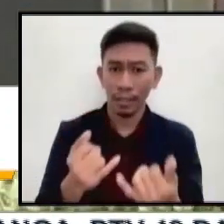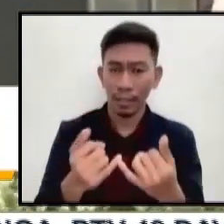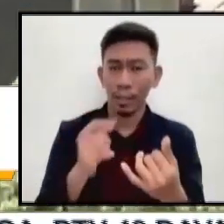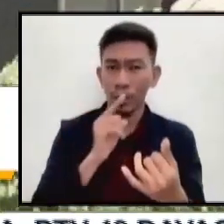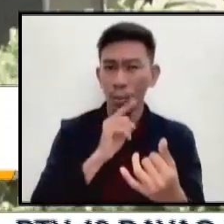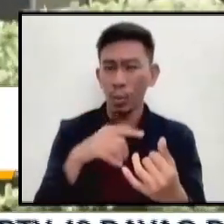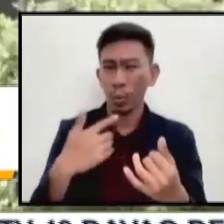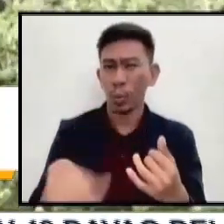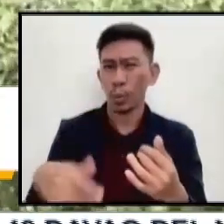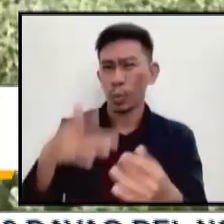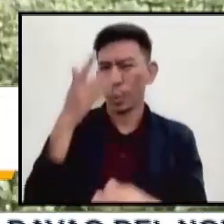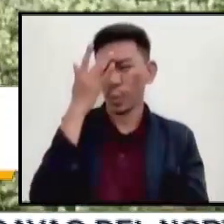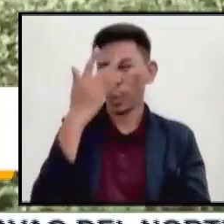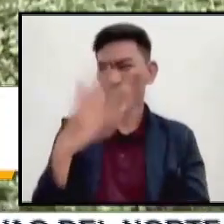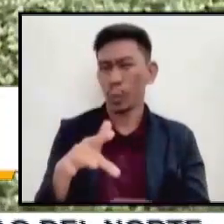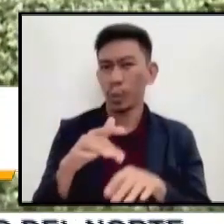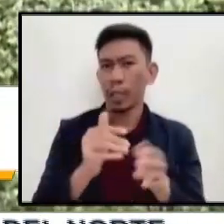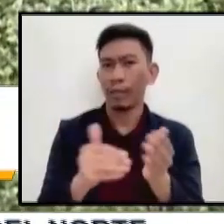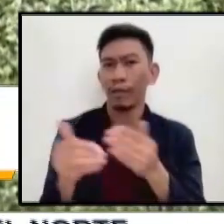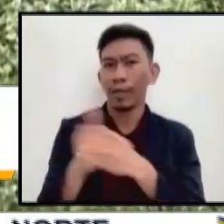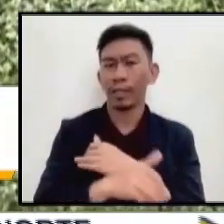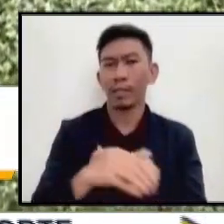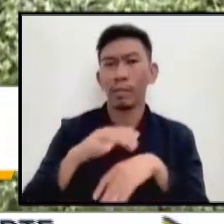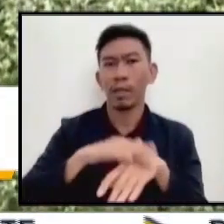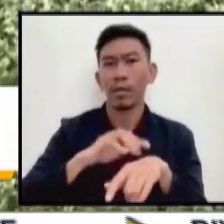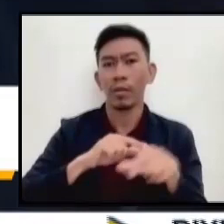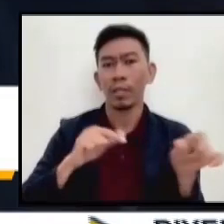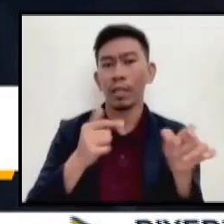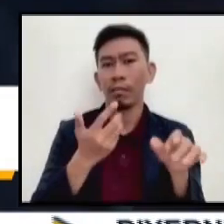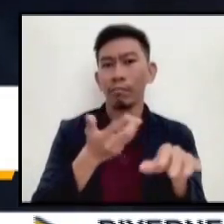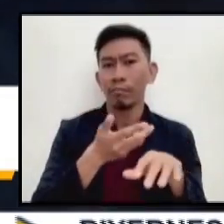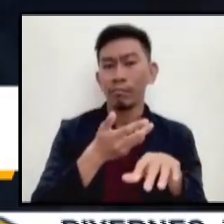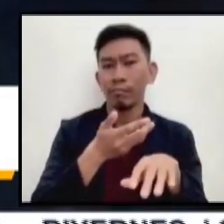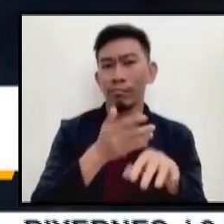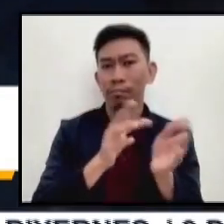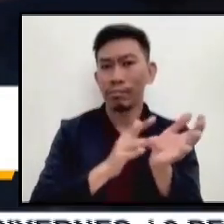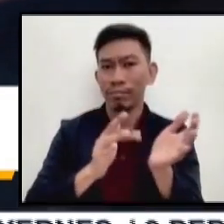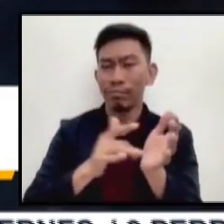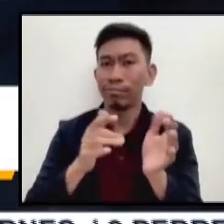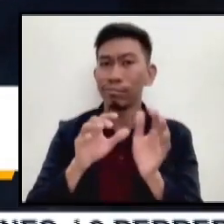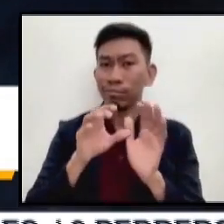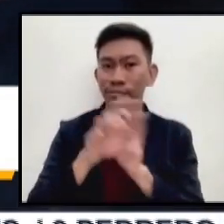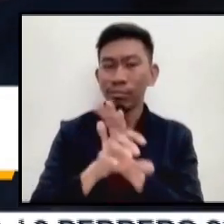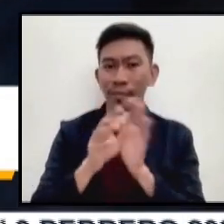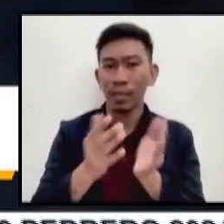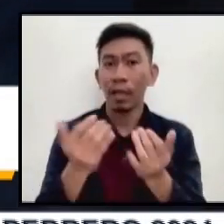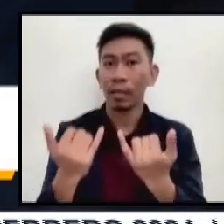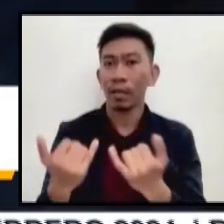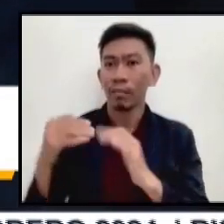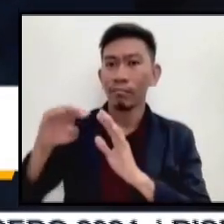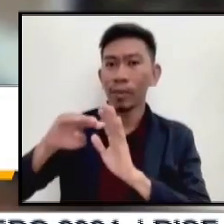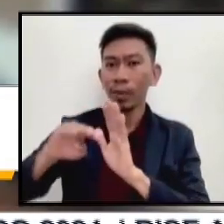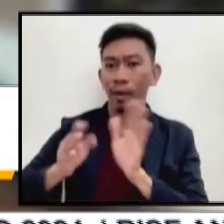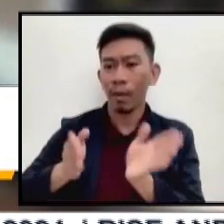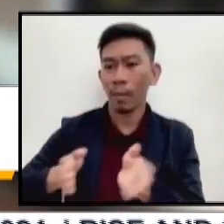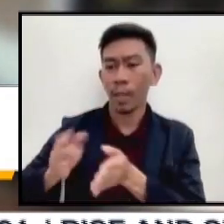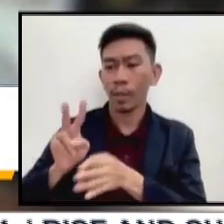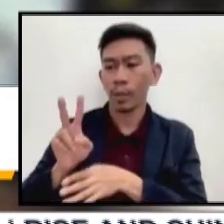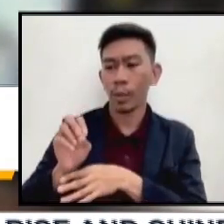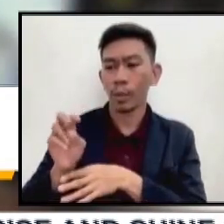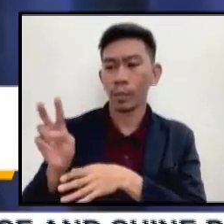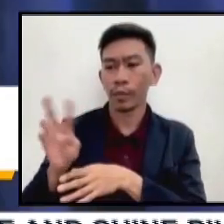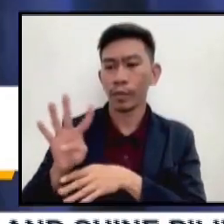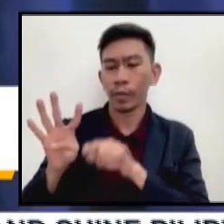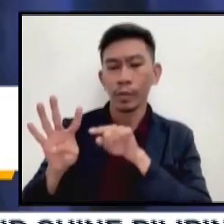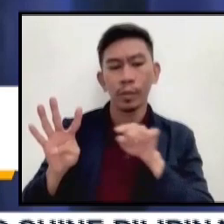sa DICT, ipresenta nila ang National Cybersecurity Plan 2024 to 2028 kay Pangulong Ferdinand R.